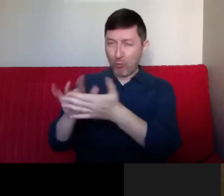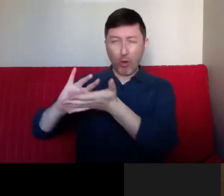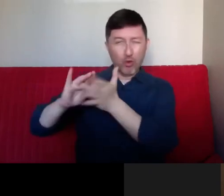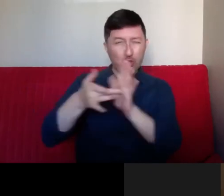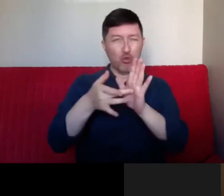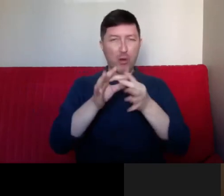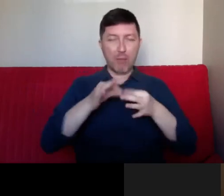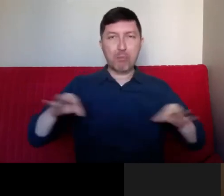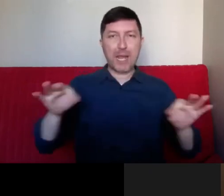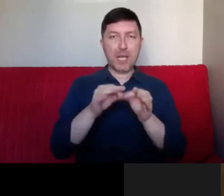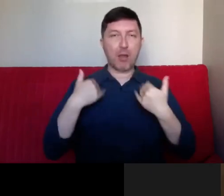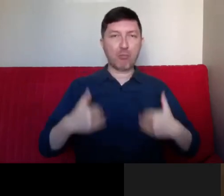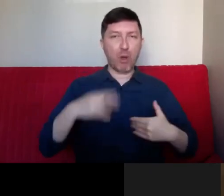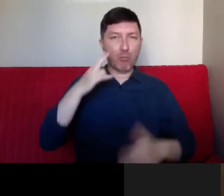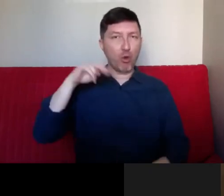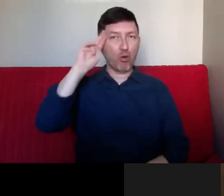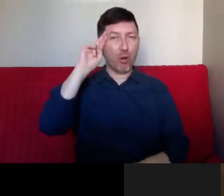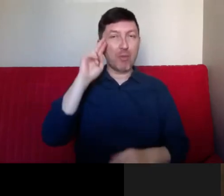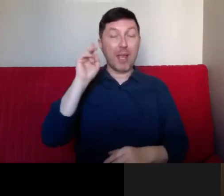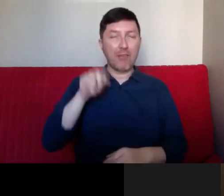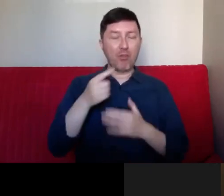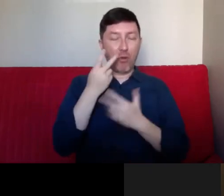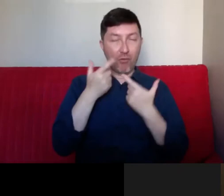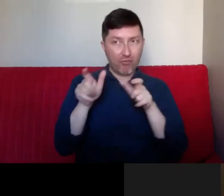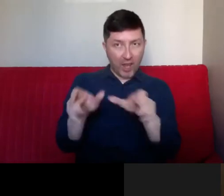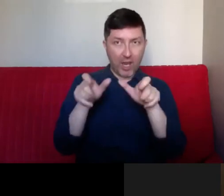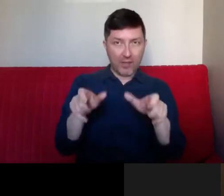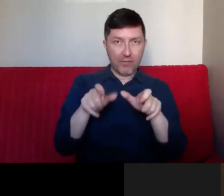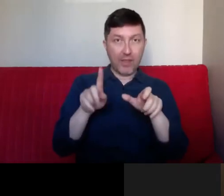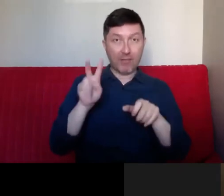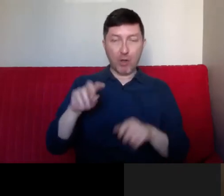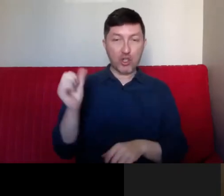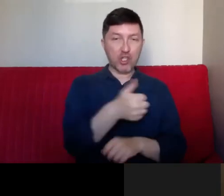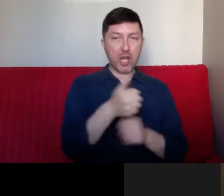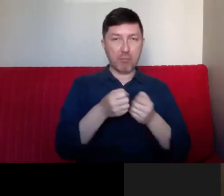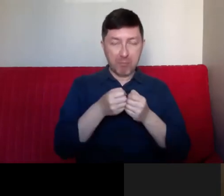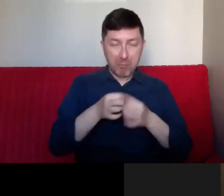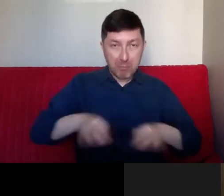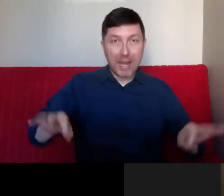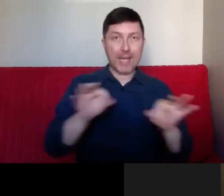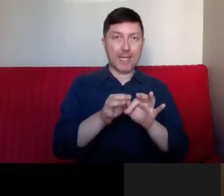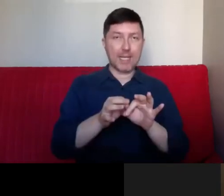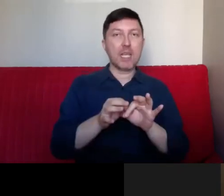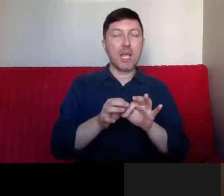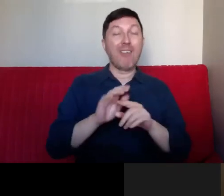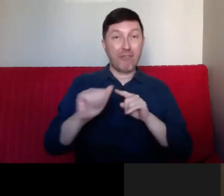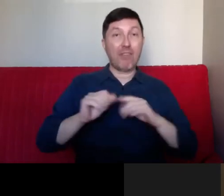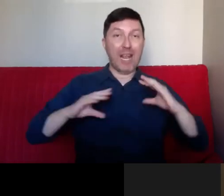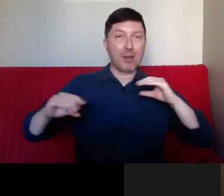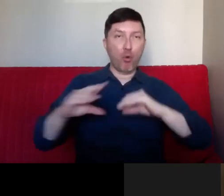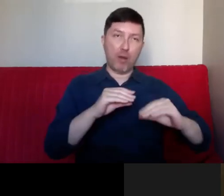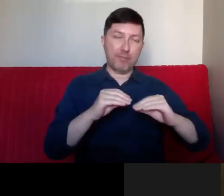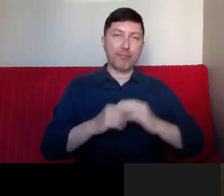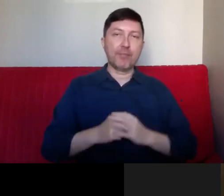qu'elle est développée dans chacun de nos États membres. Voilà, je voudrais aussi un peu en conclusion indiquer au cœur de